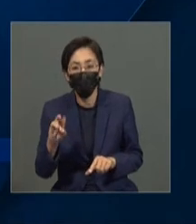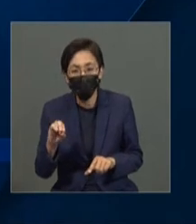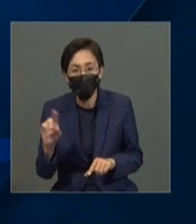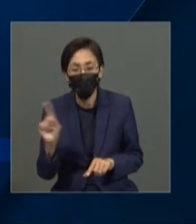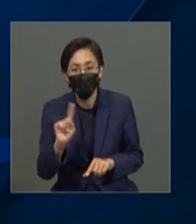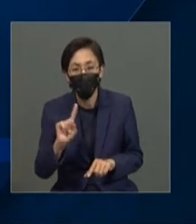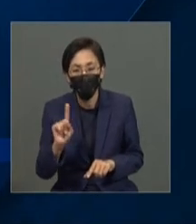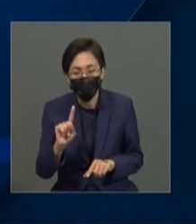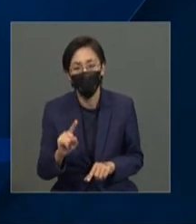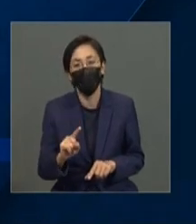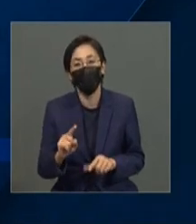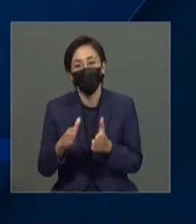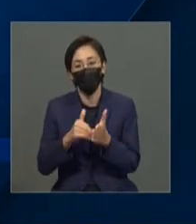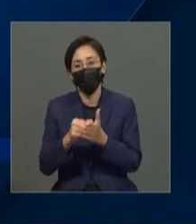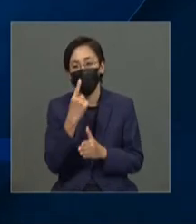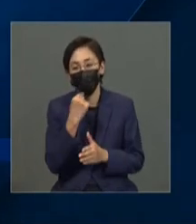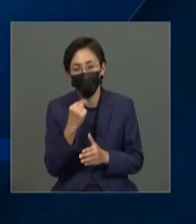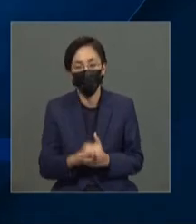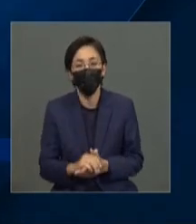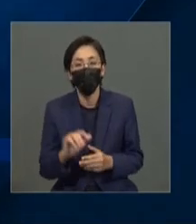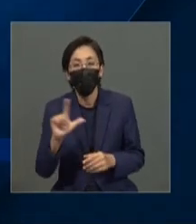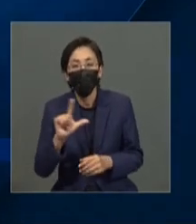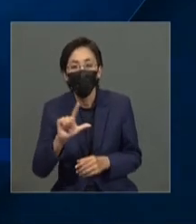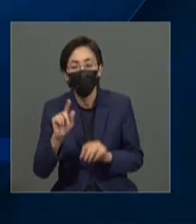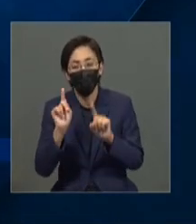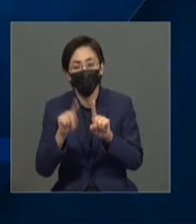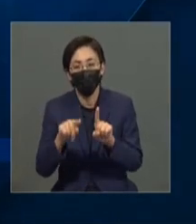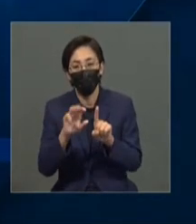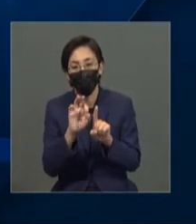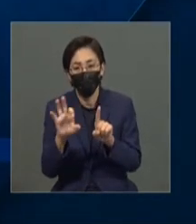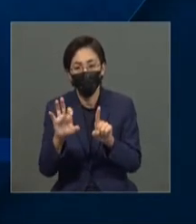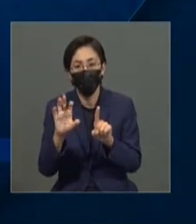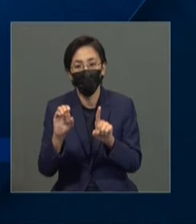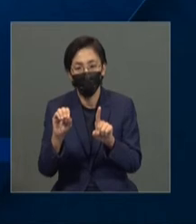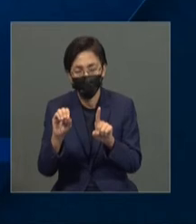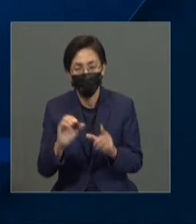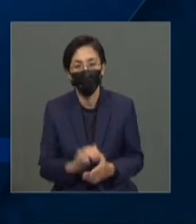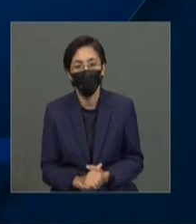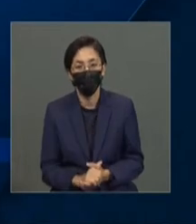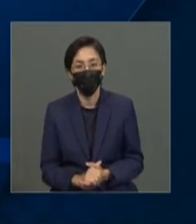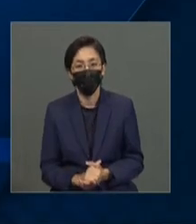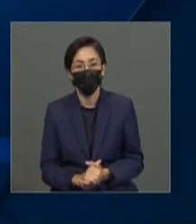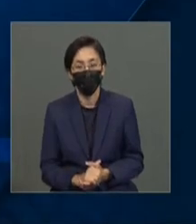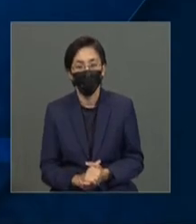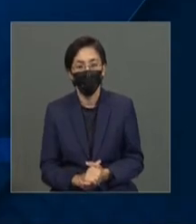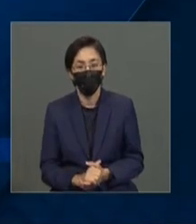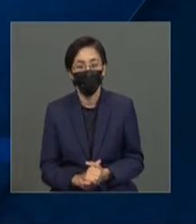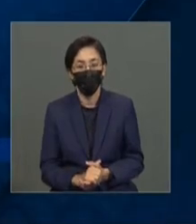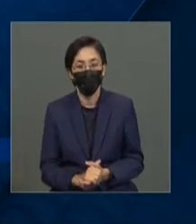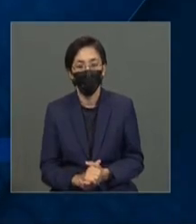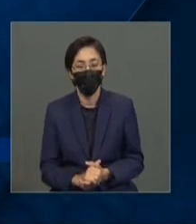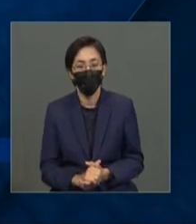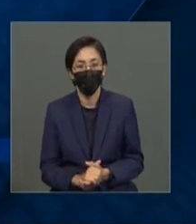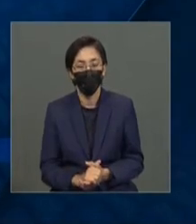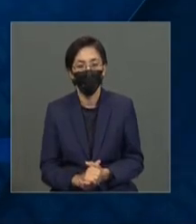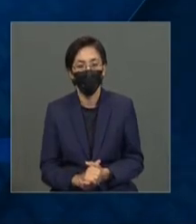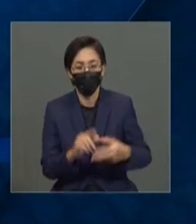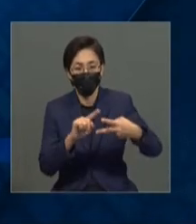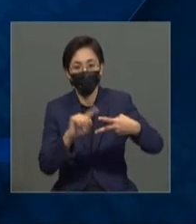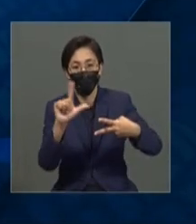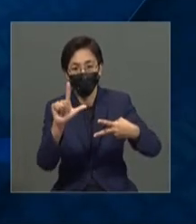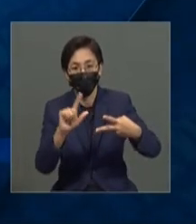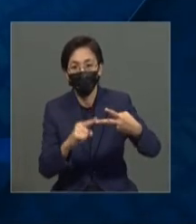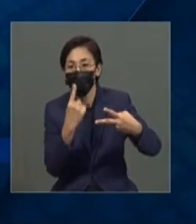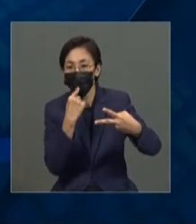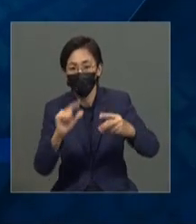คือผู้ป่วยระดับแดงสีเหลืองอยู่ที่1950ท่านจะเห็นสถานการณ์ว่าการระบาดระลอก